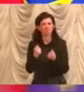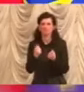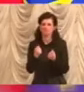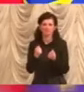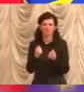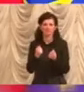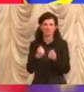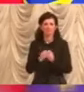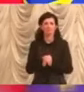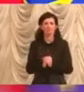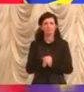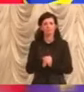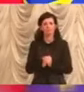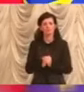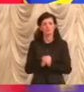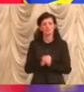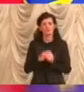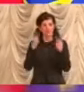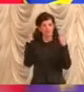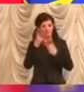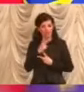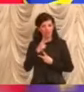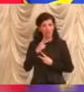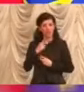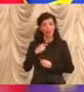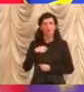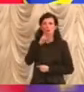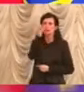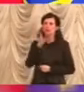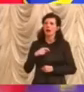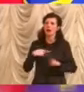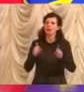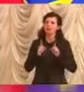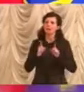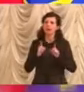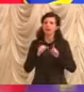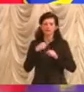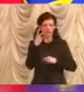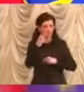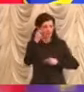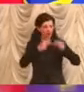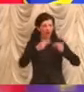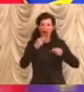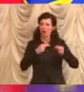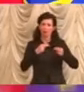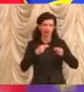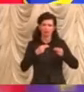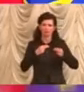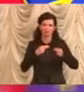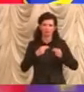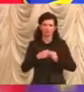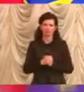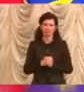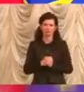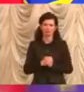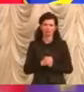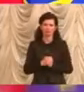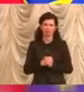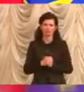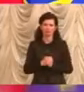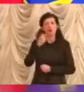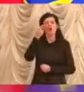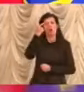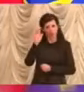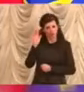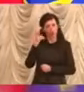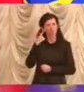quando si difende il proprio paese non si fanno calcoli io so sono convinto lo dico con tutta la